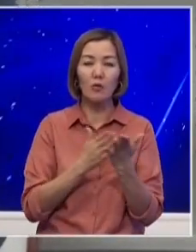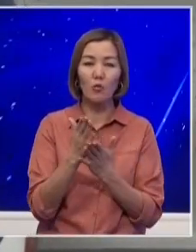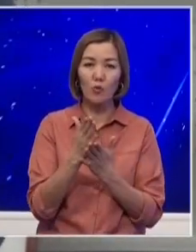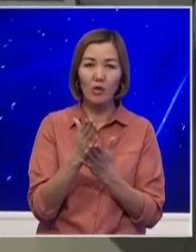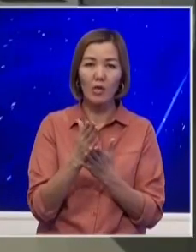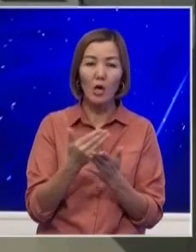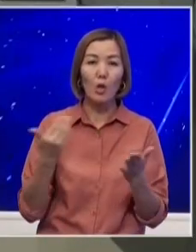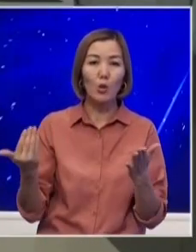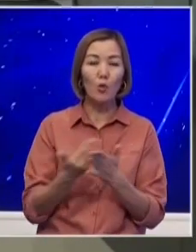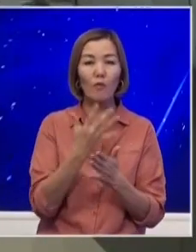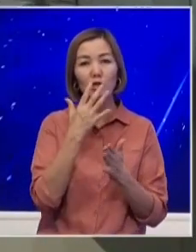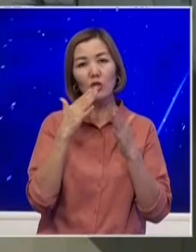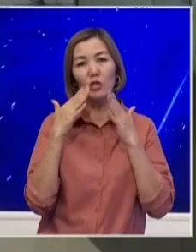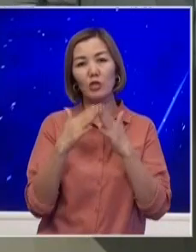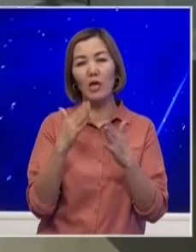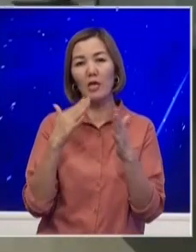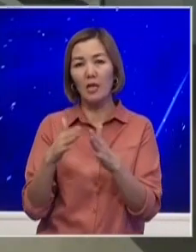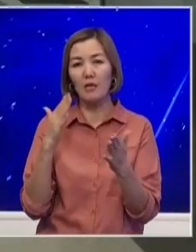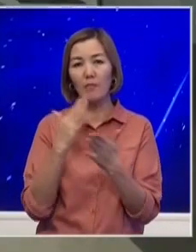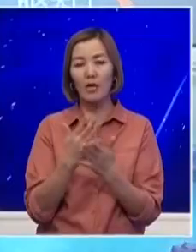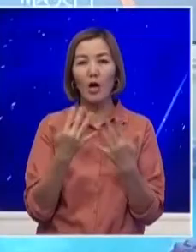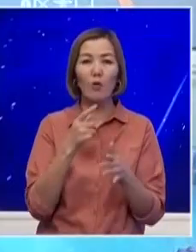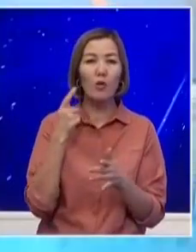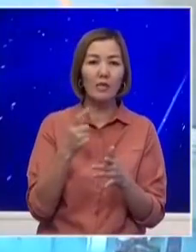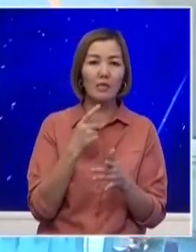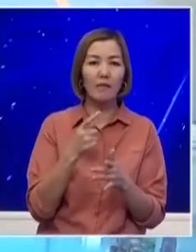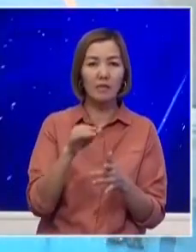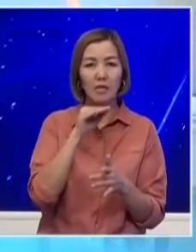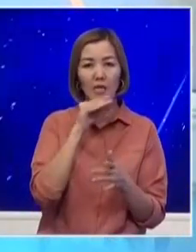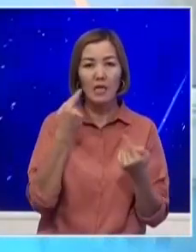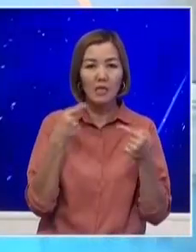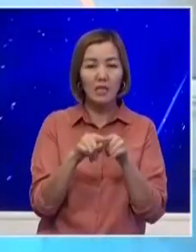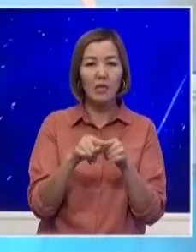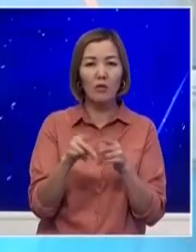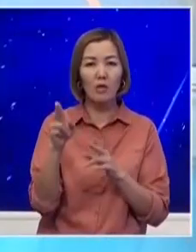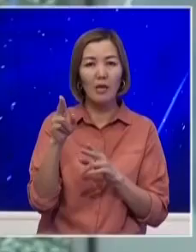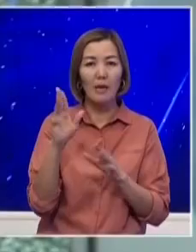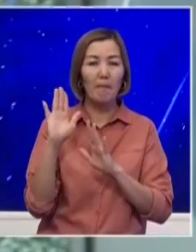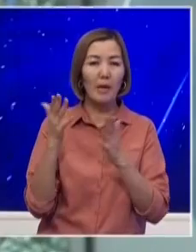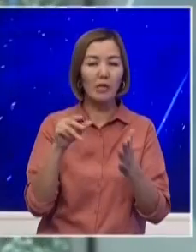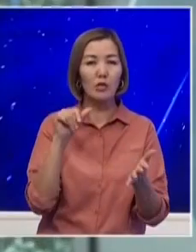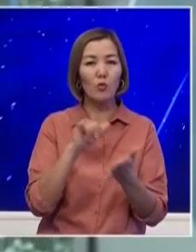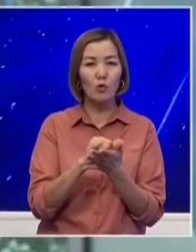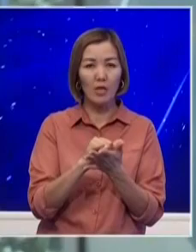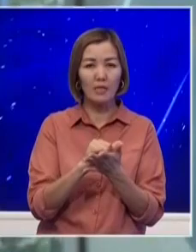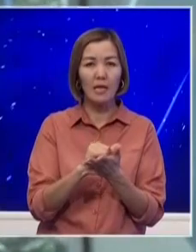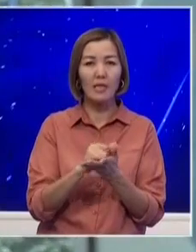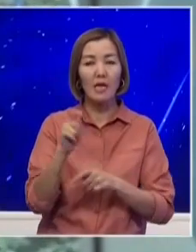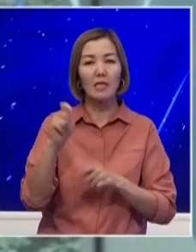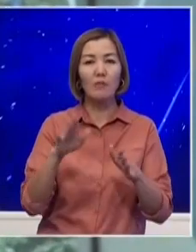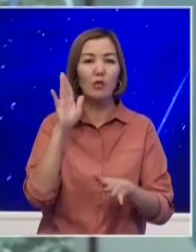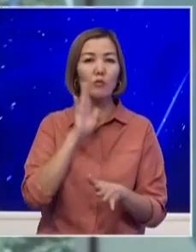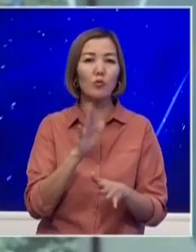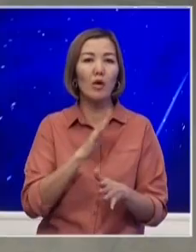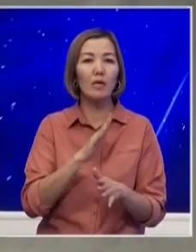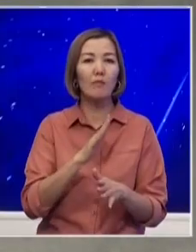саналады. Заманауи жылыжай кешендер көп. Соның бірі ауыл шаруашылығы ғылымдары және технологияларының индустриалдық паркінде орналасқан. Онда тамшылатып